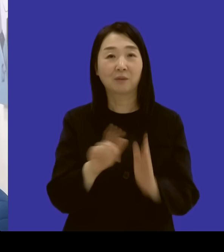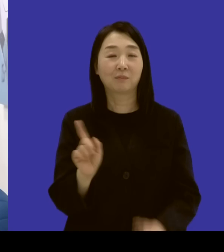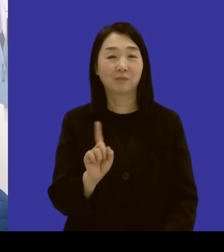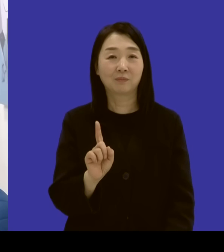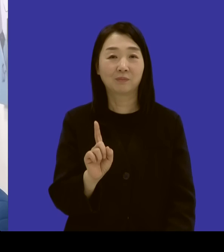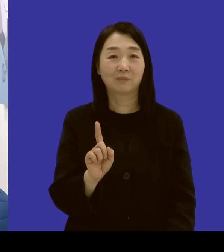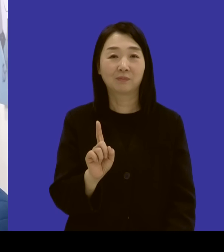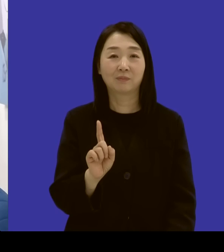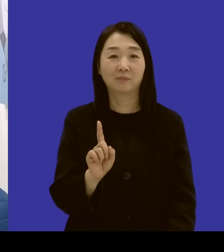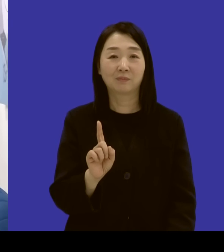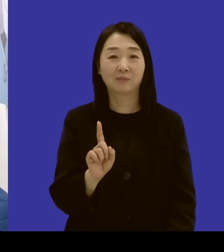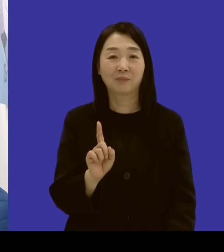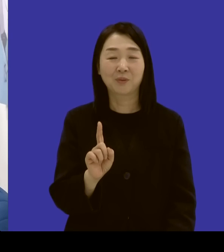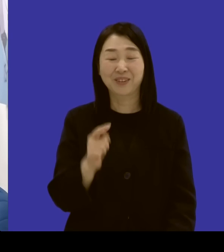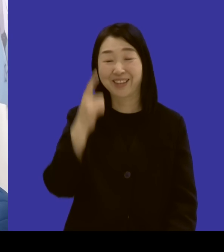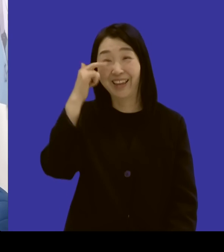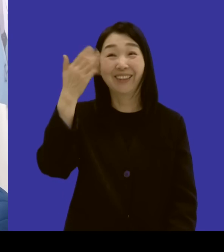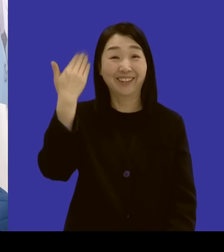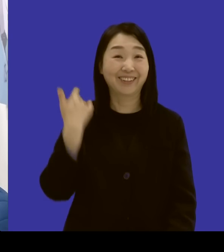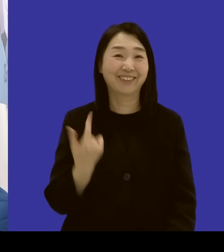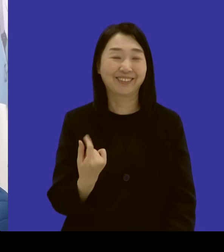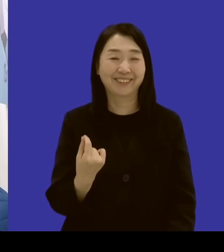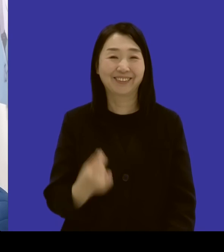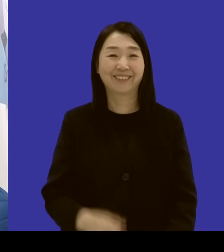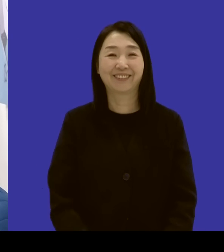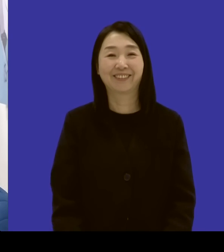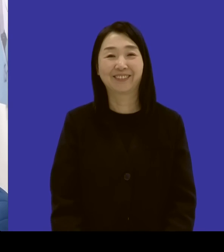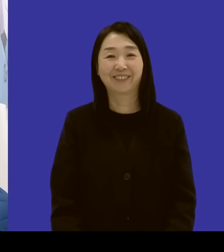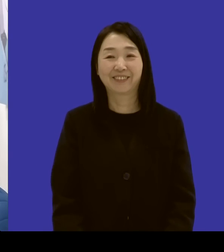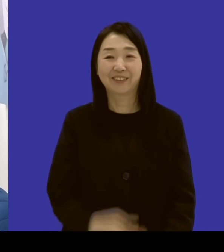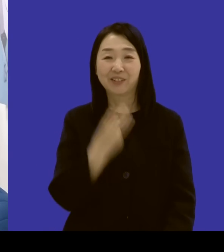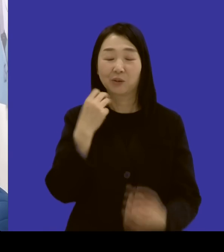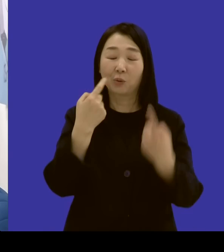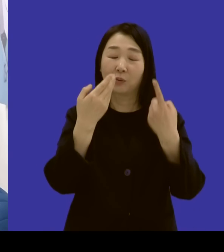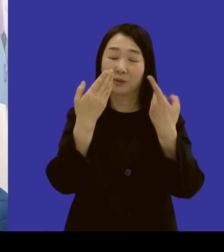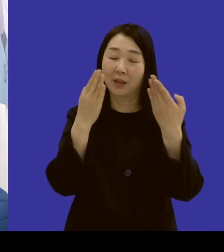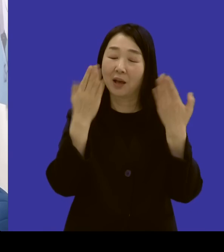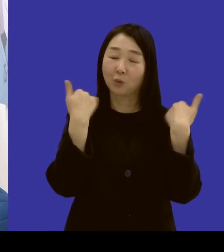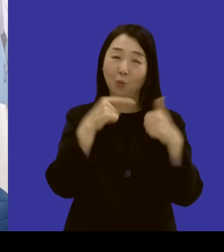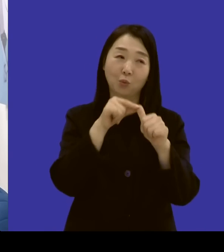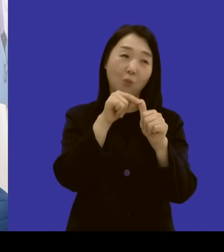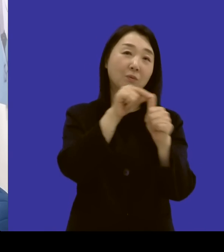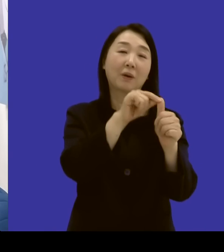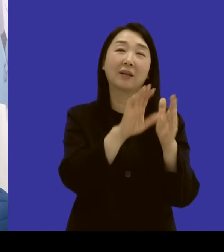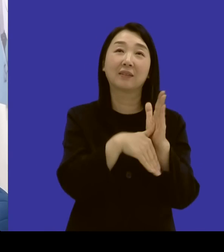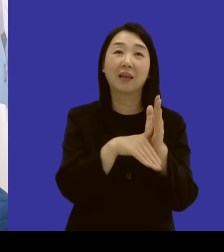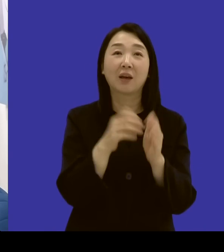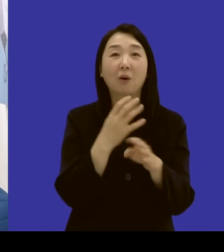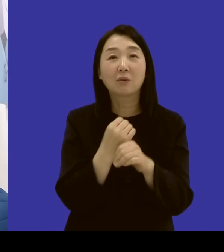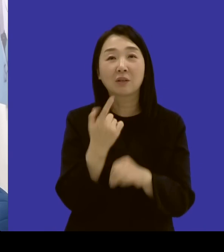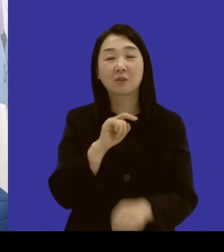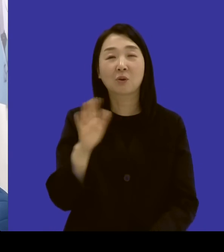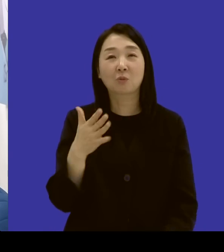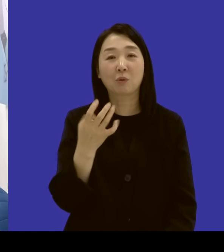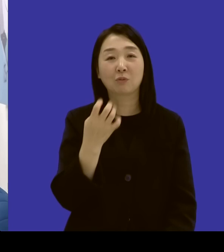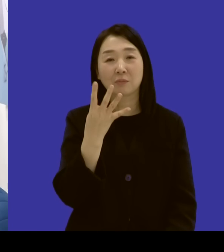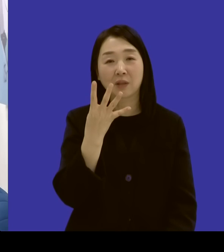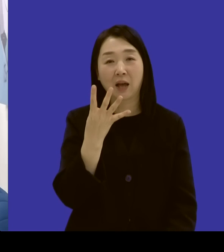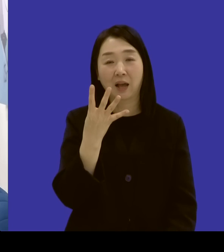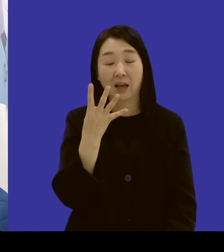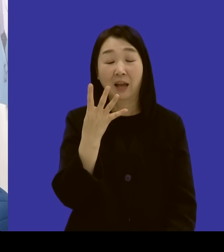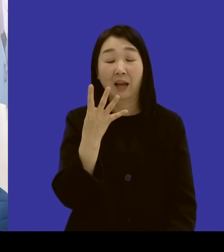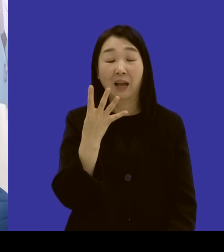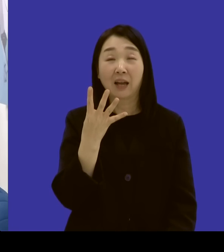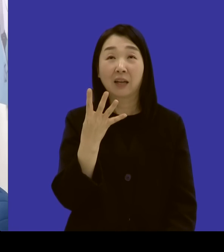하더라도 사실 너무 옛날이에요. 네, 제가 네. 서울대에 임용됐을 때가 94년이었는데 95년에 제가